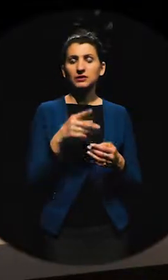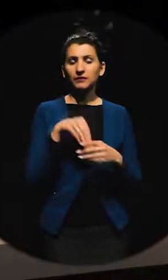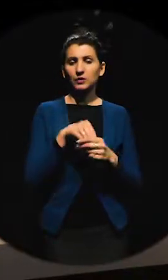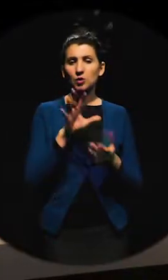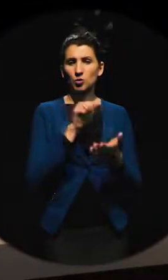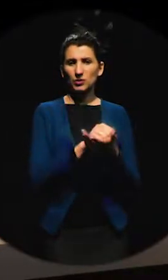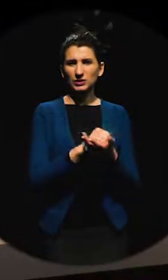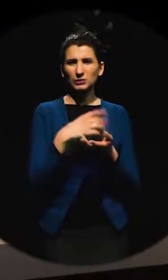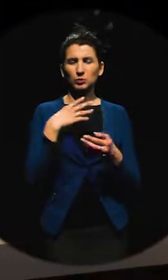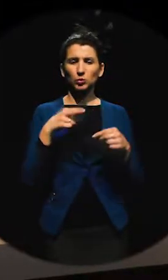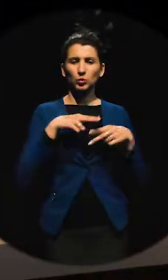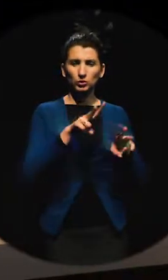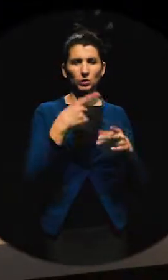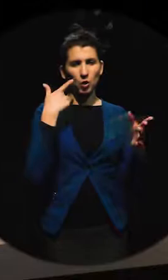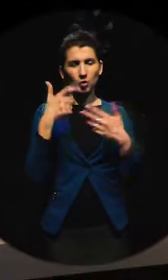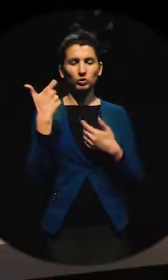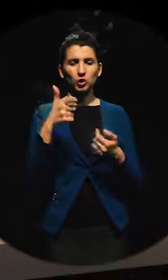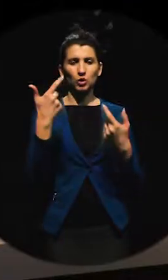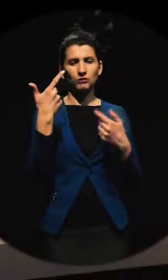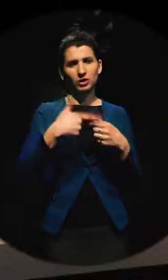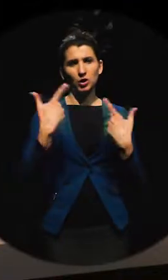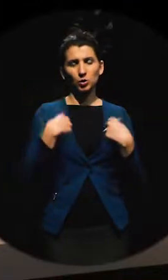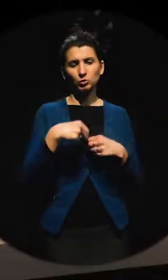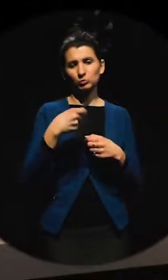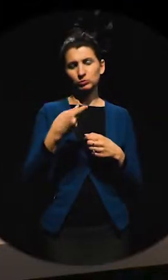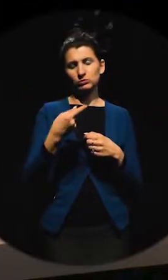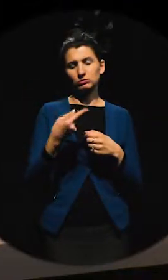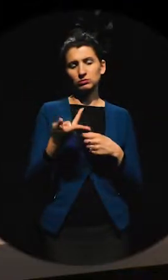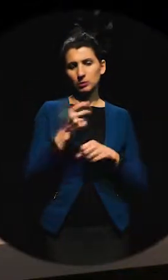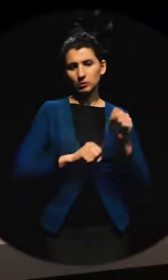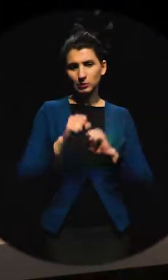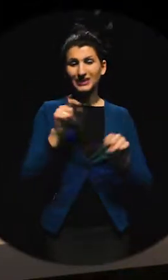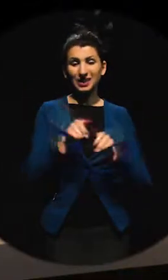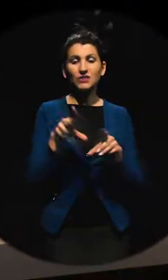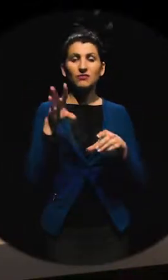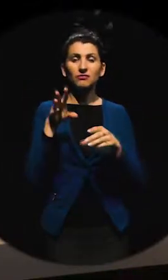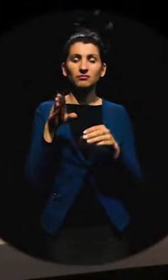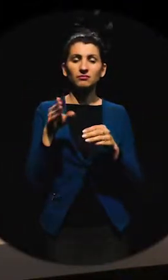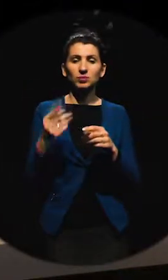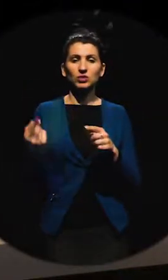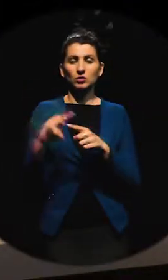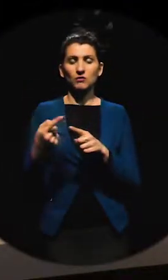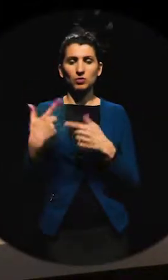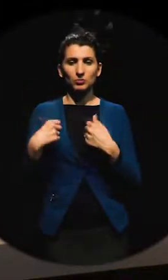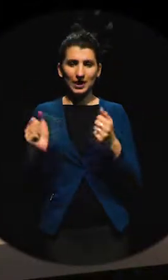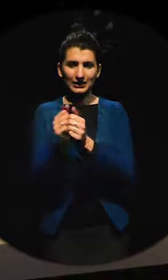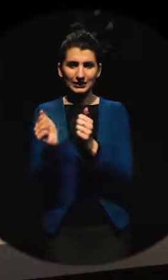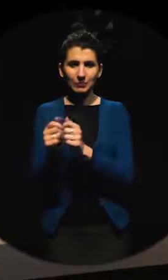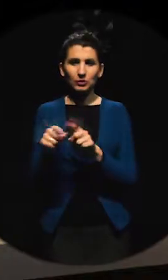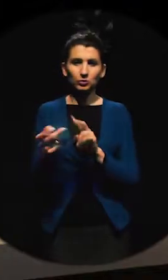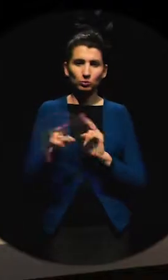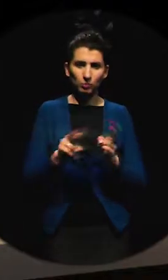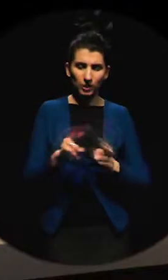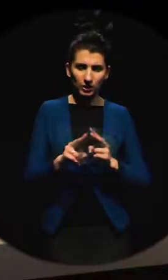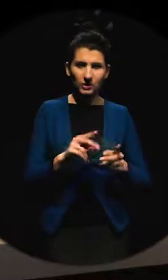około 120 aktywistów, osób z niepełnosprawnościami. Im towarzyszyły osoby wspomagające, w tym również